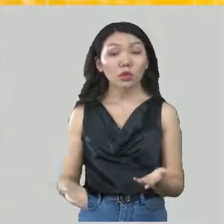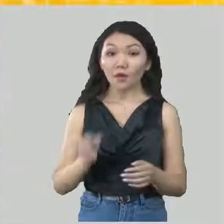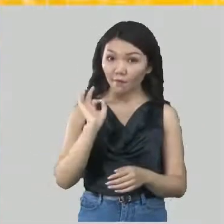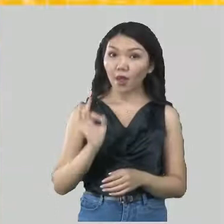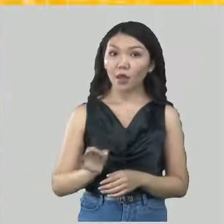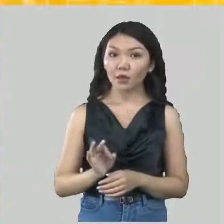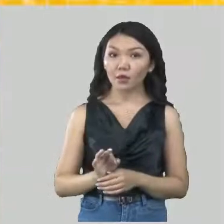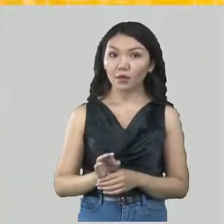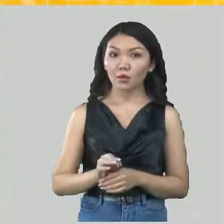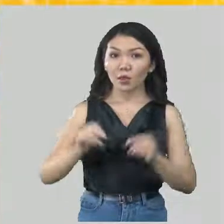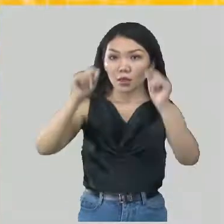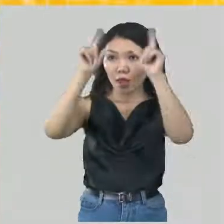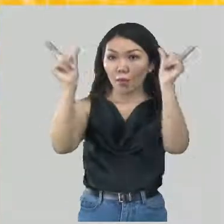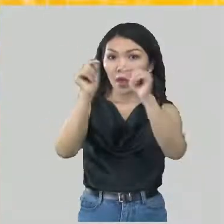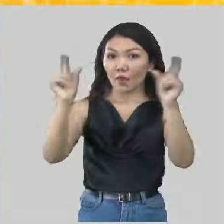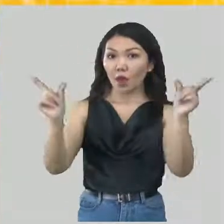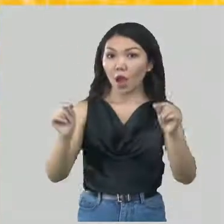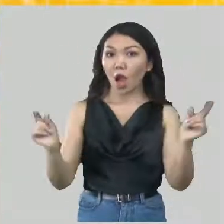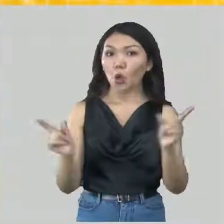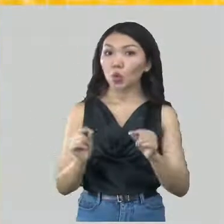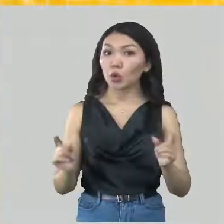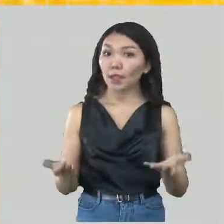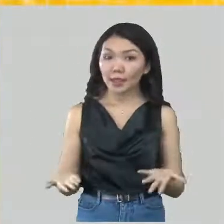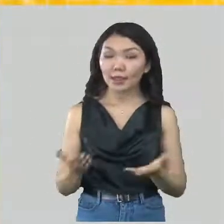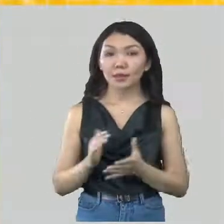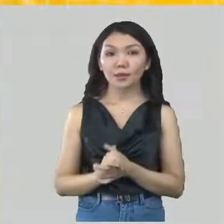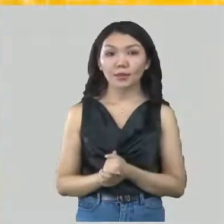Верно, опадают листья.